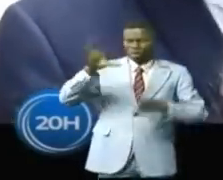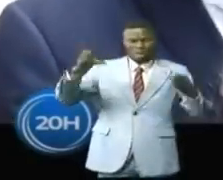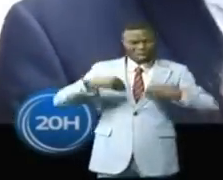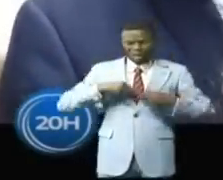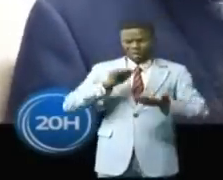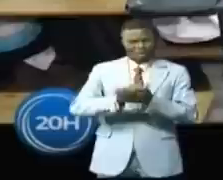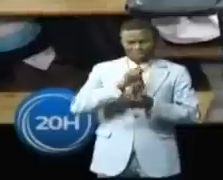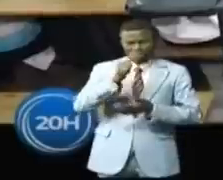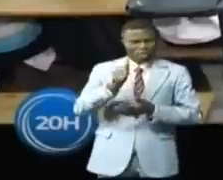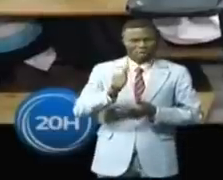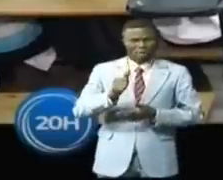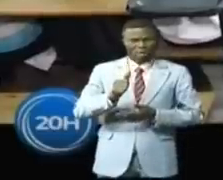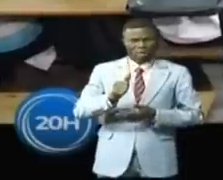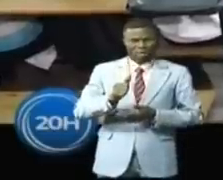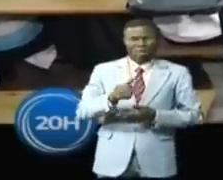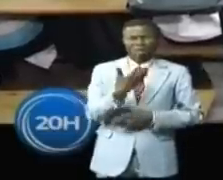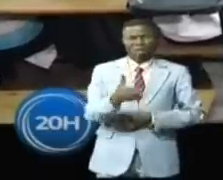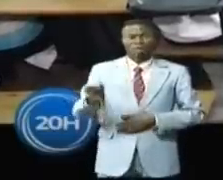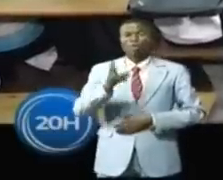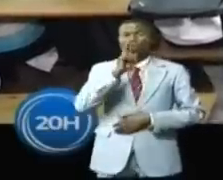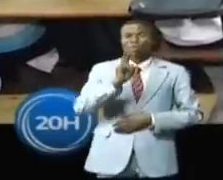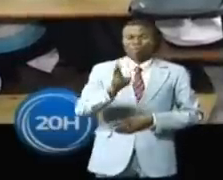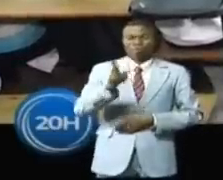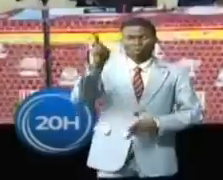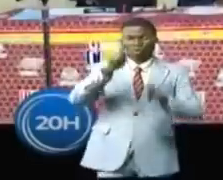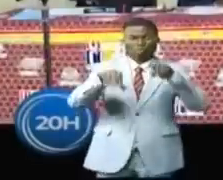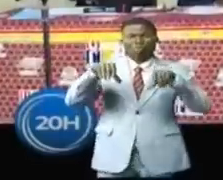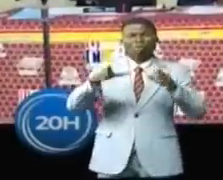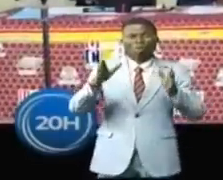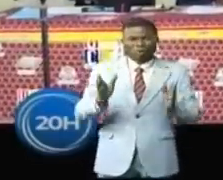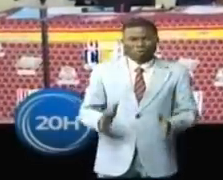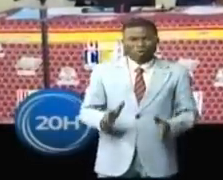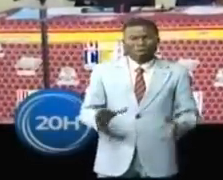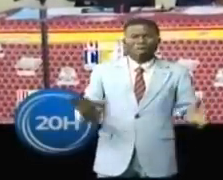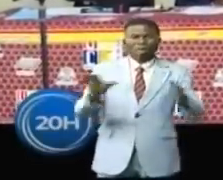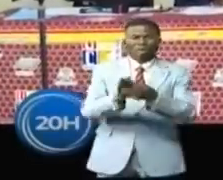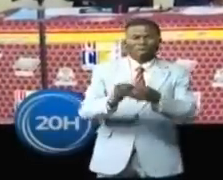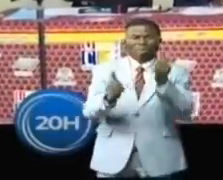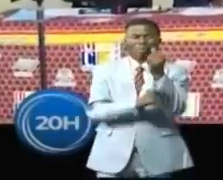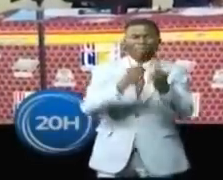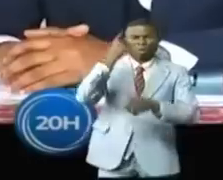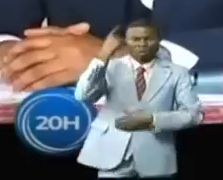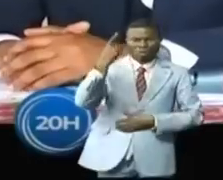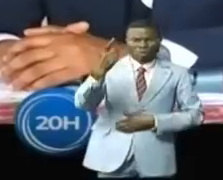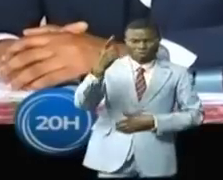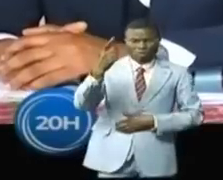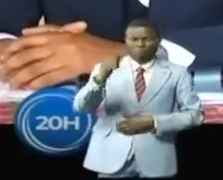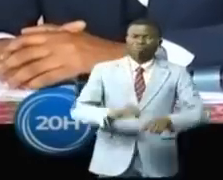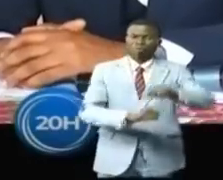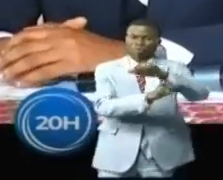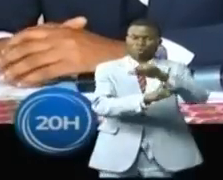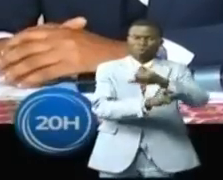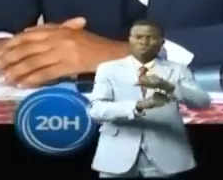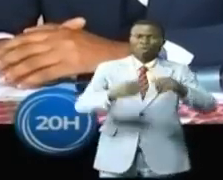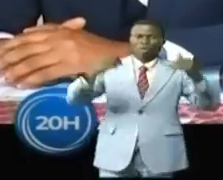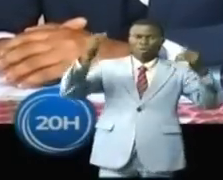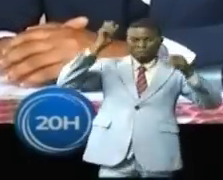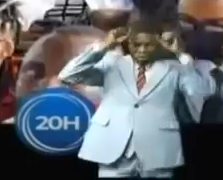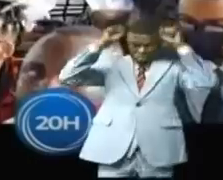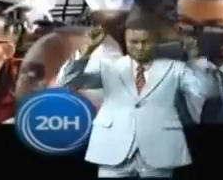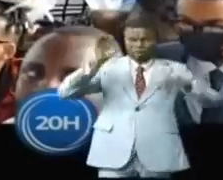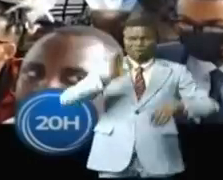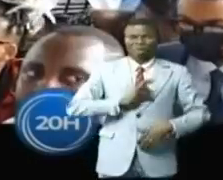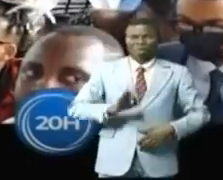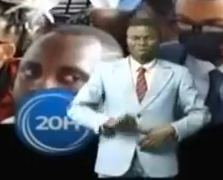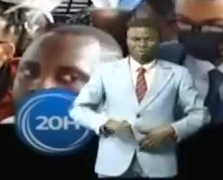rester impunis. Une chose est vraie, le peuple congolais, uni comme un seul homme, est derrière le commandant suprême des forces armées